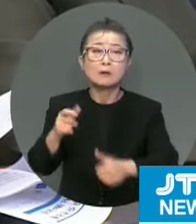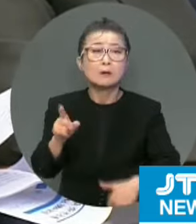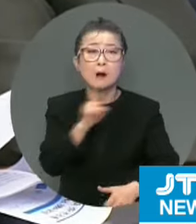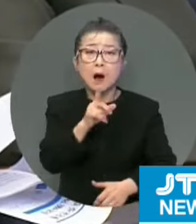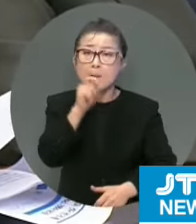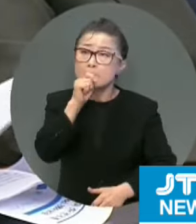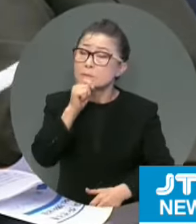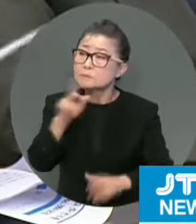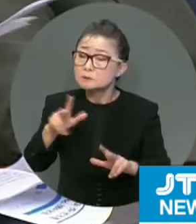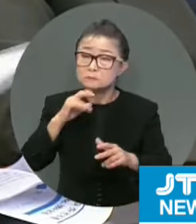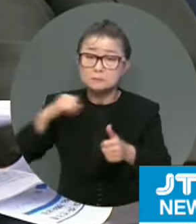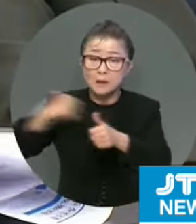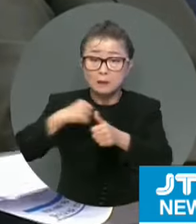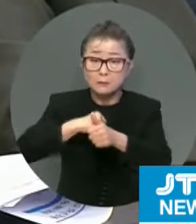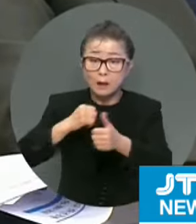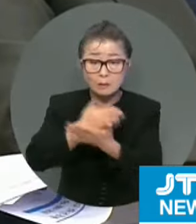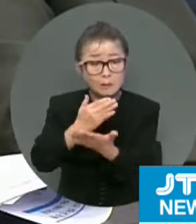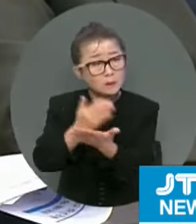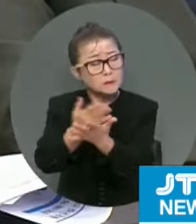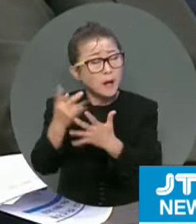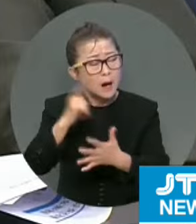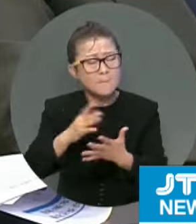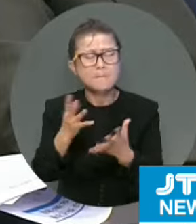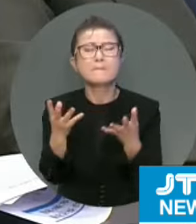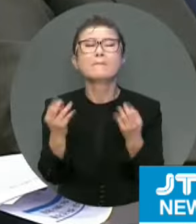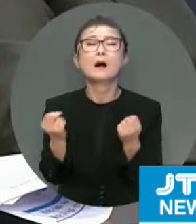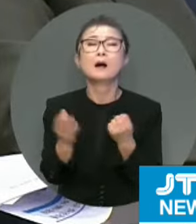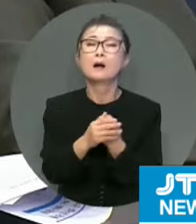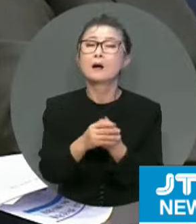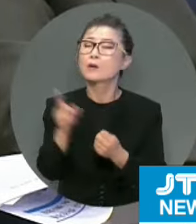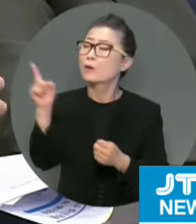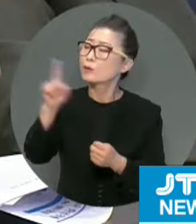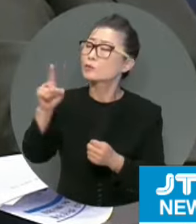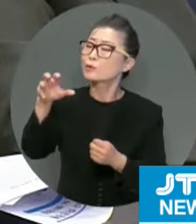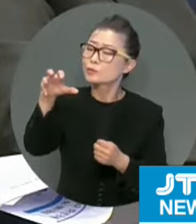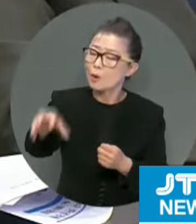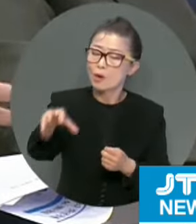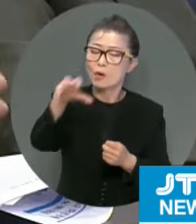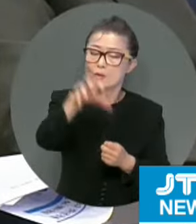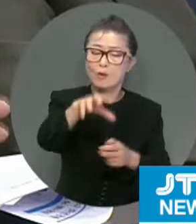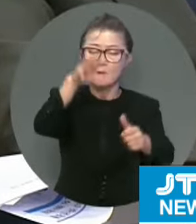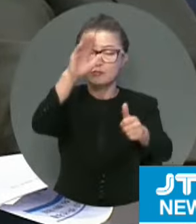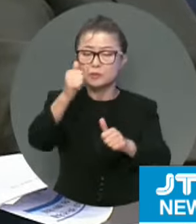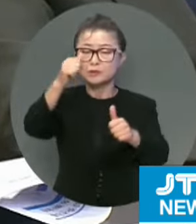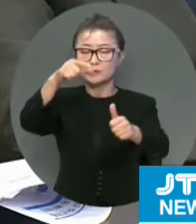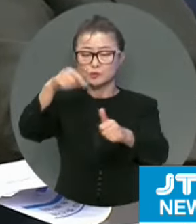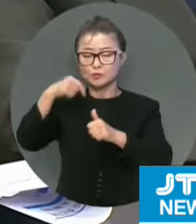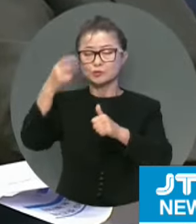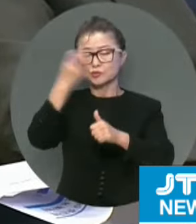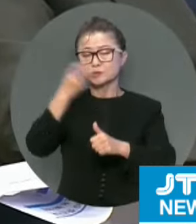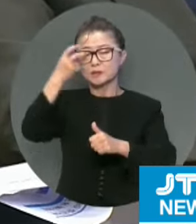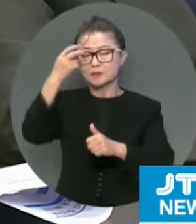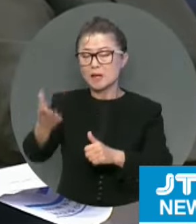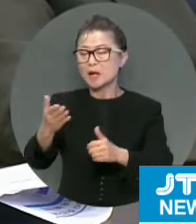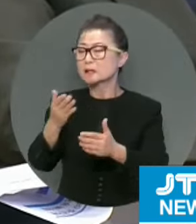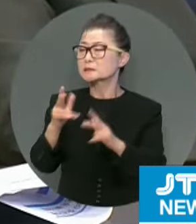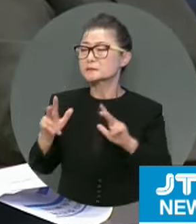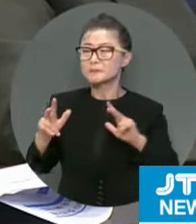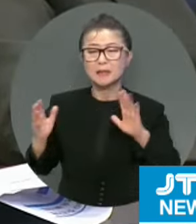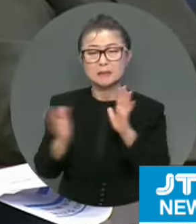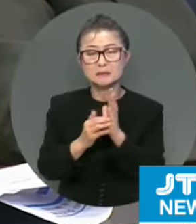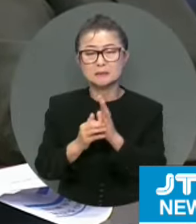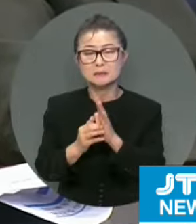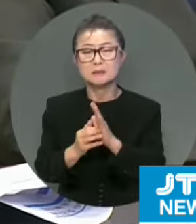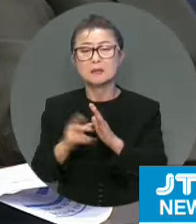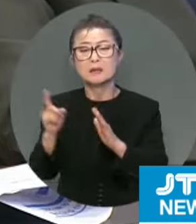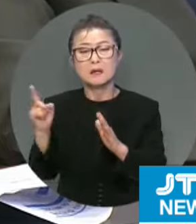없는지 등등 관련해서 구체적으로 어떤 것들을 조사하고 어떻게 했는지, 그리고 이게